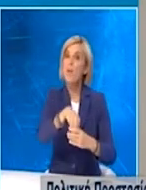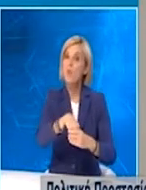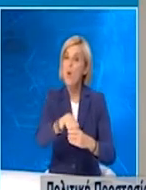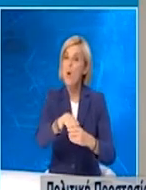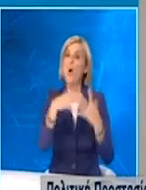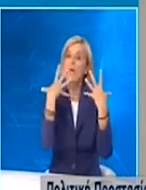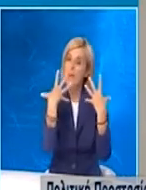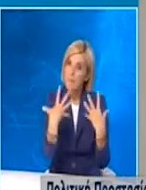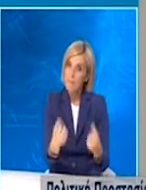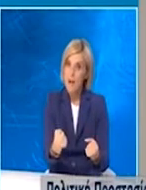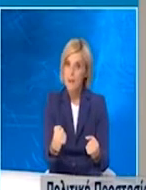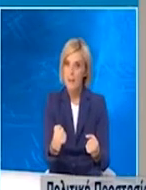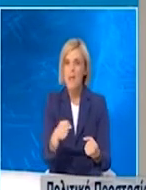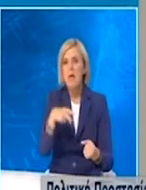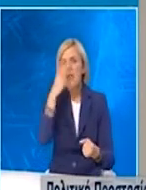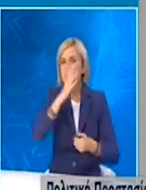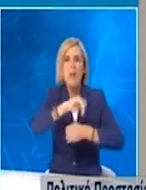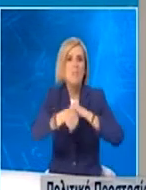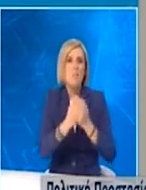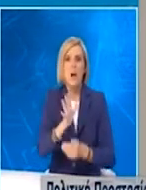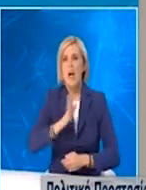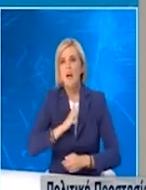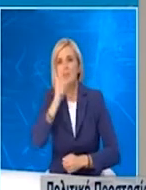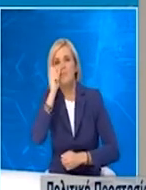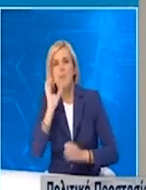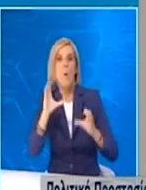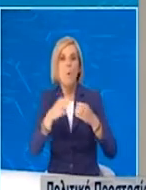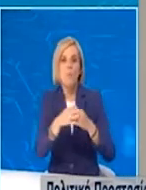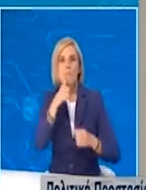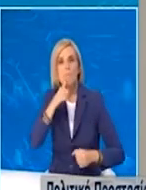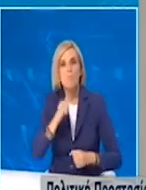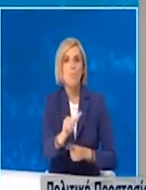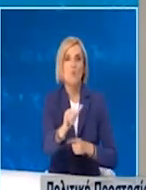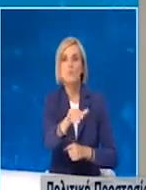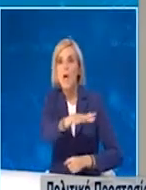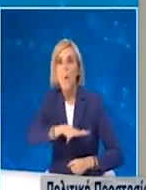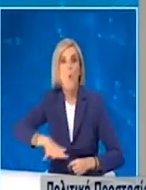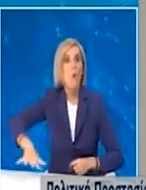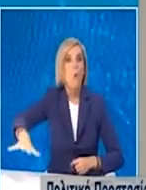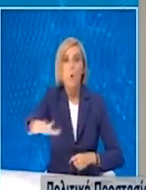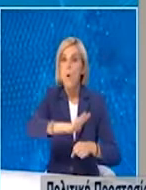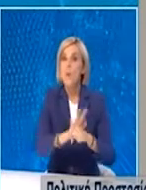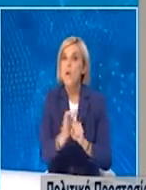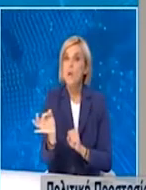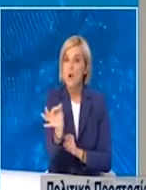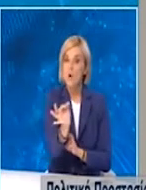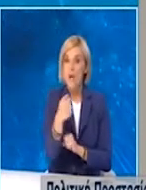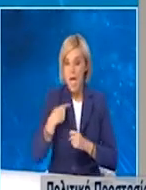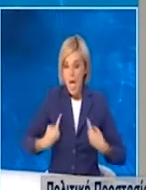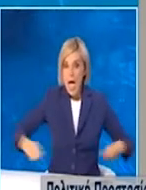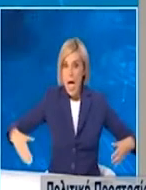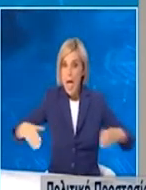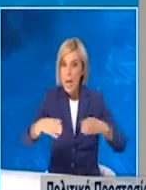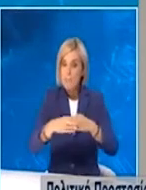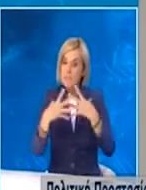μα κανένα περιθώριο σε οπαδικά ένστικτα και συναισθήματα. Παραμένει εκεί έξω επικίνδυνος. Και η μεν συλλογική ευθύνη επιβάλλει